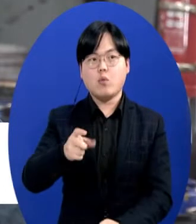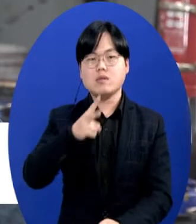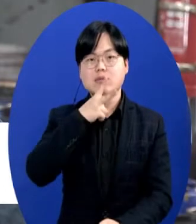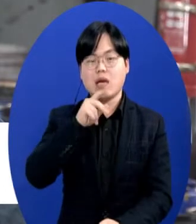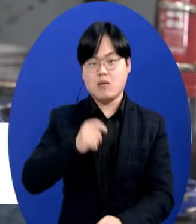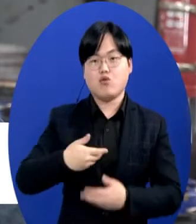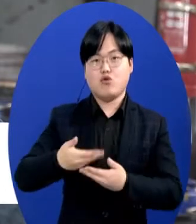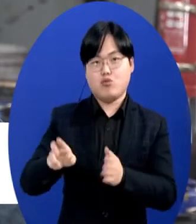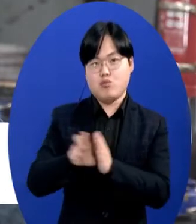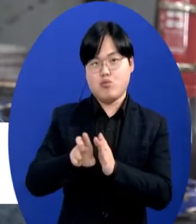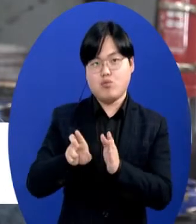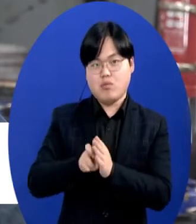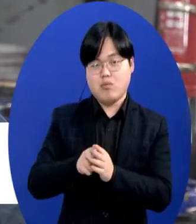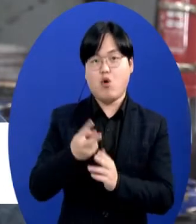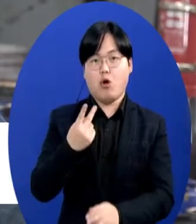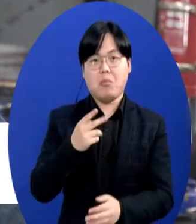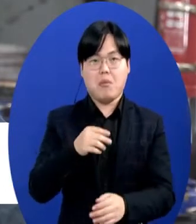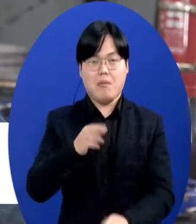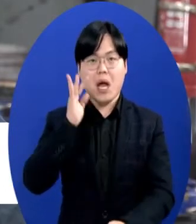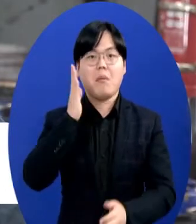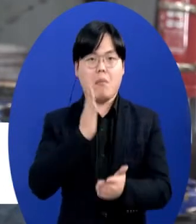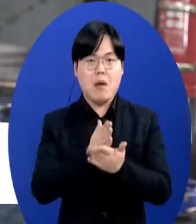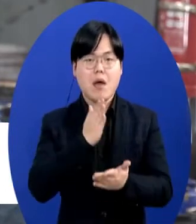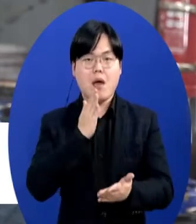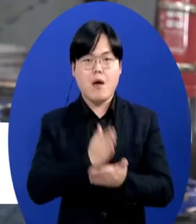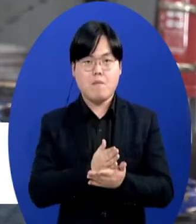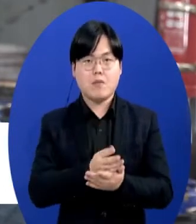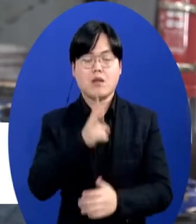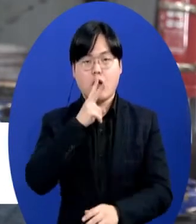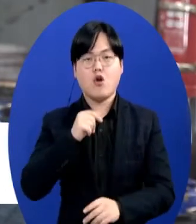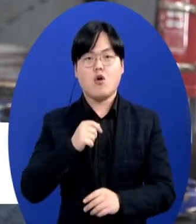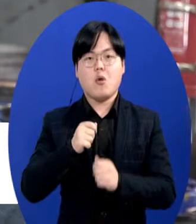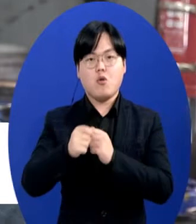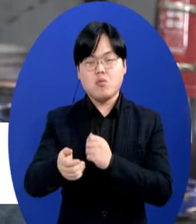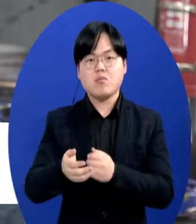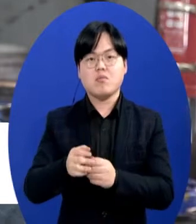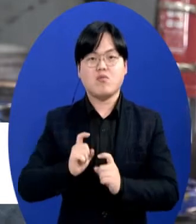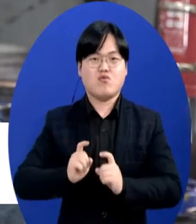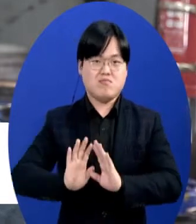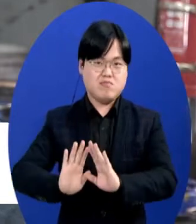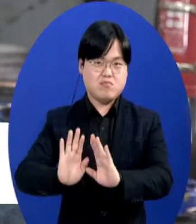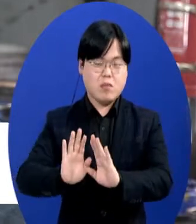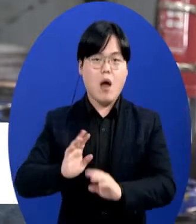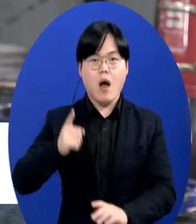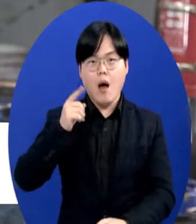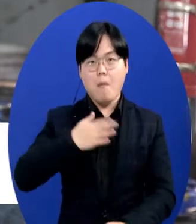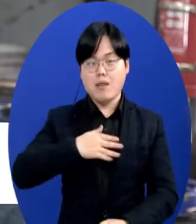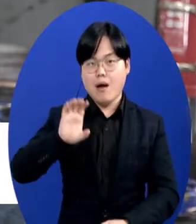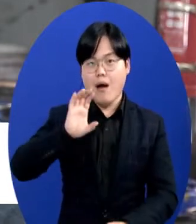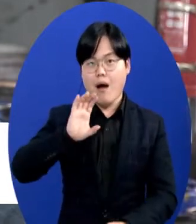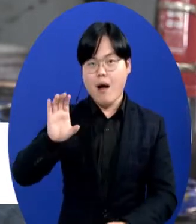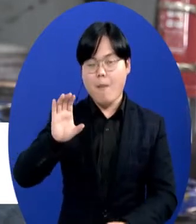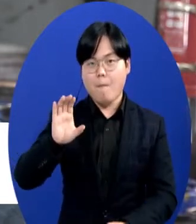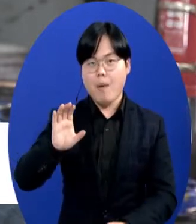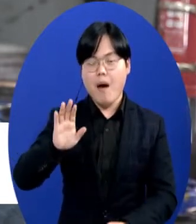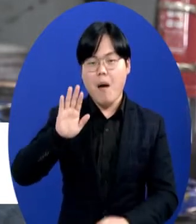байхгүй байна. Зарсан мөнгөлгөө мөнөө бид нар бол ажилтнаа цалинг л тавина. Энэ бол айгүй том юу. Одоо манай компанийн хувьд бол ер нь